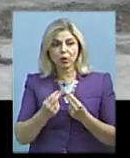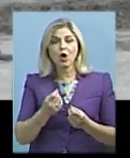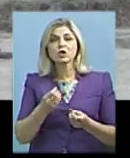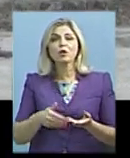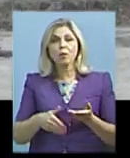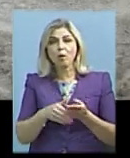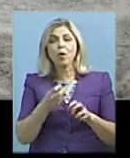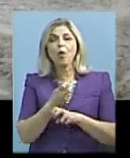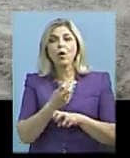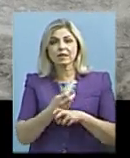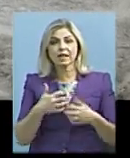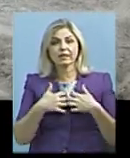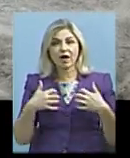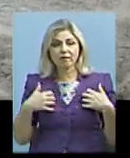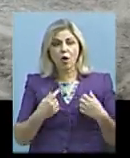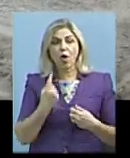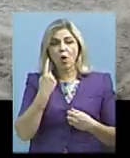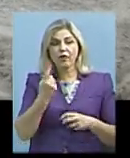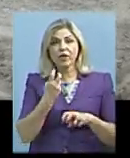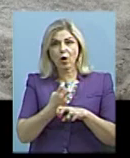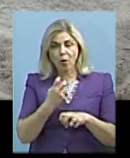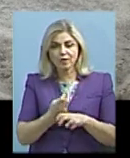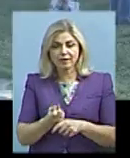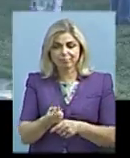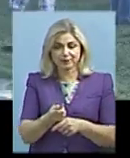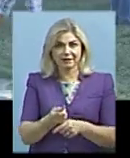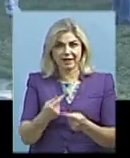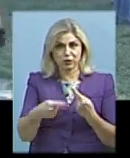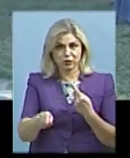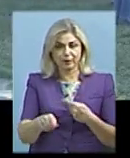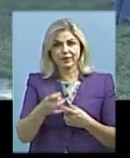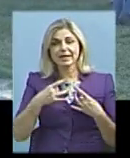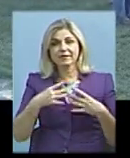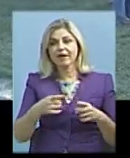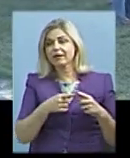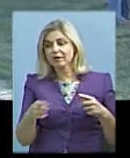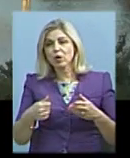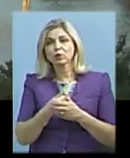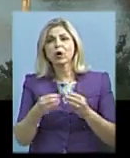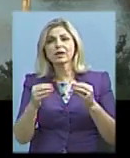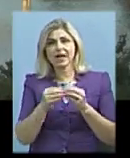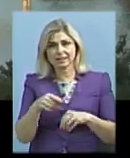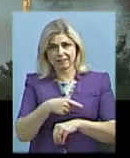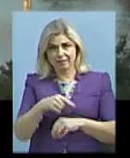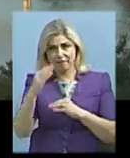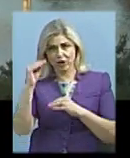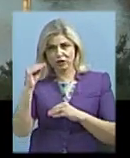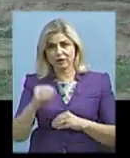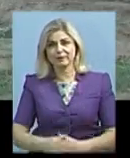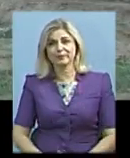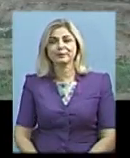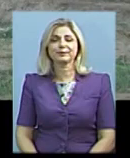тварин. Намагаються однією кісточкою вибити іншу. Свято тривало до 10-ї години вечора. Олена Міщенко, Олександр